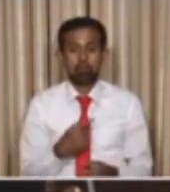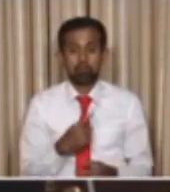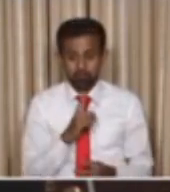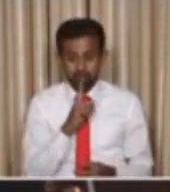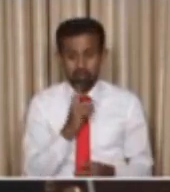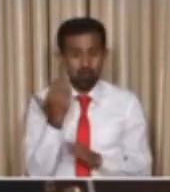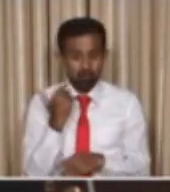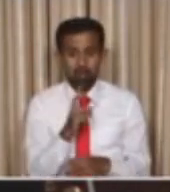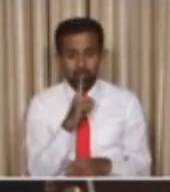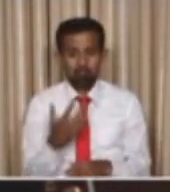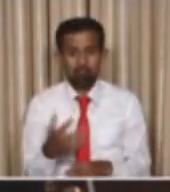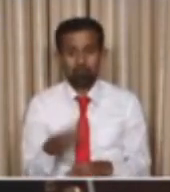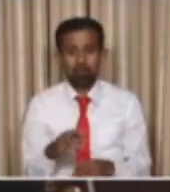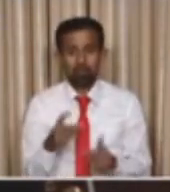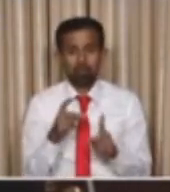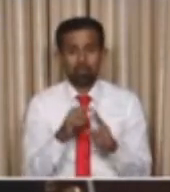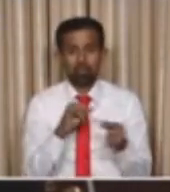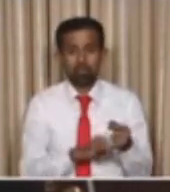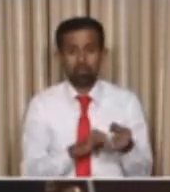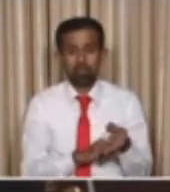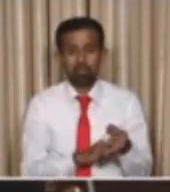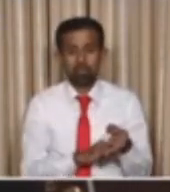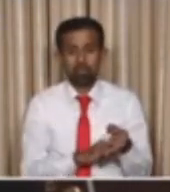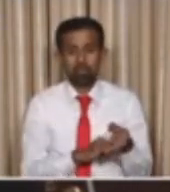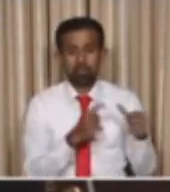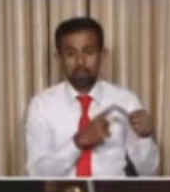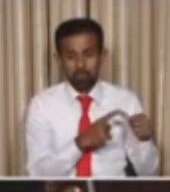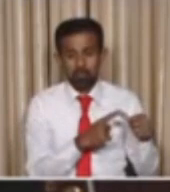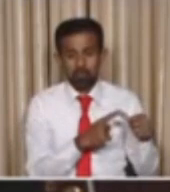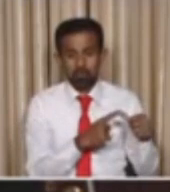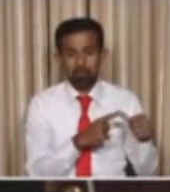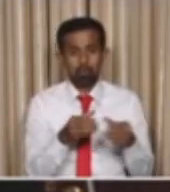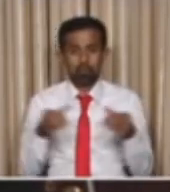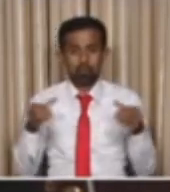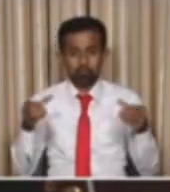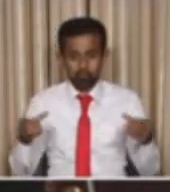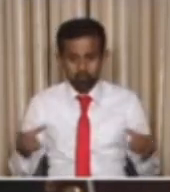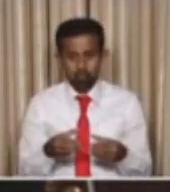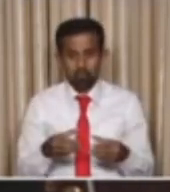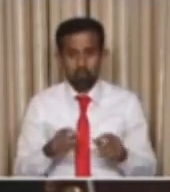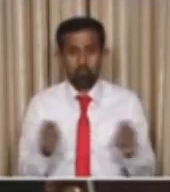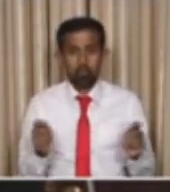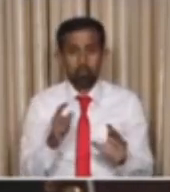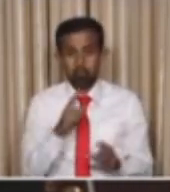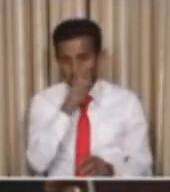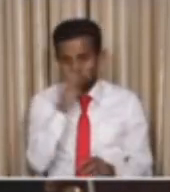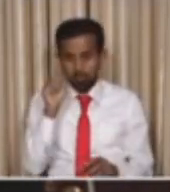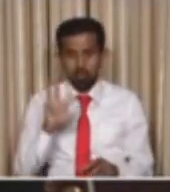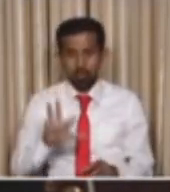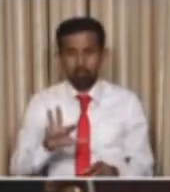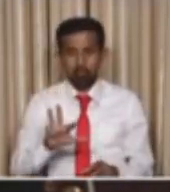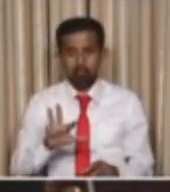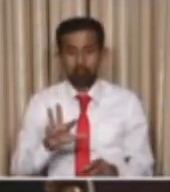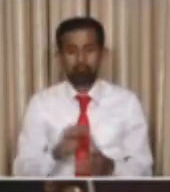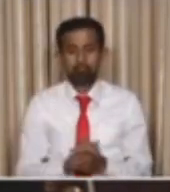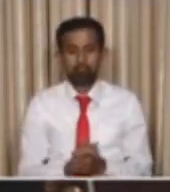උත්තරීතර සභාවේ. අර DSA කියන ඩිජිටල් එන්ජියෝග්‍රෑම් කියන යන්ත්‍රය බිඳවැටලා මාස 9ක් වෙනවා.